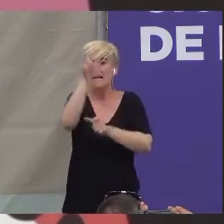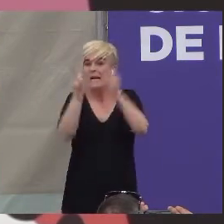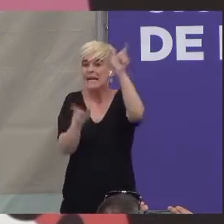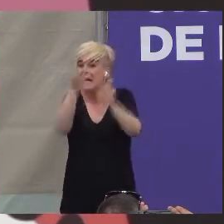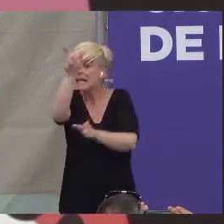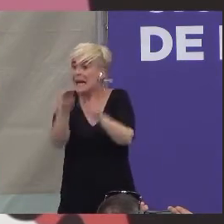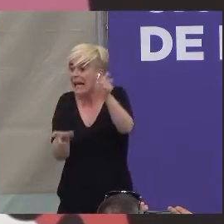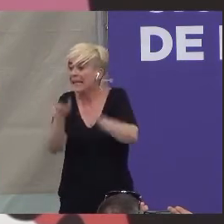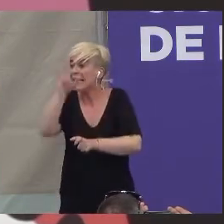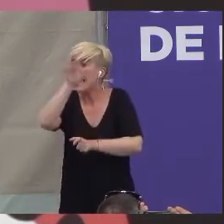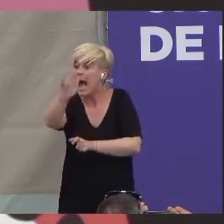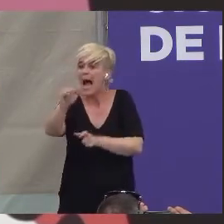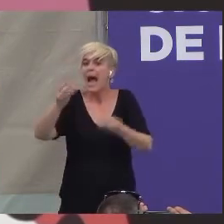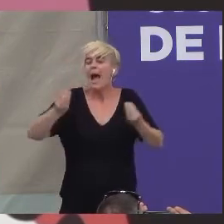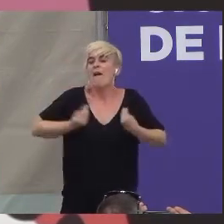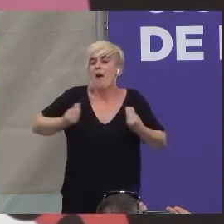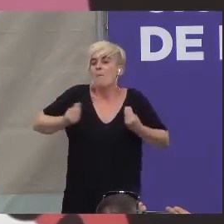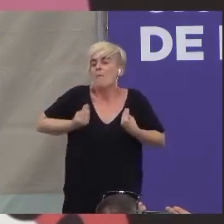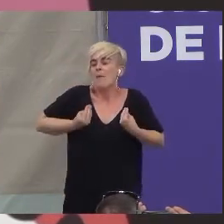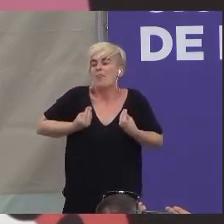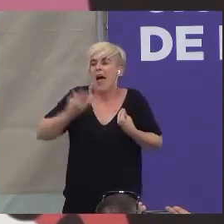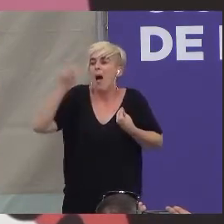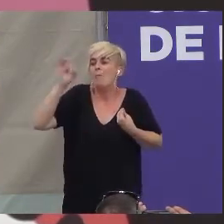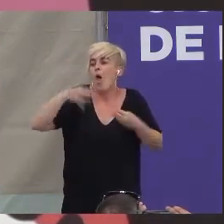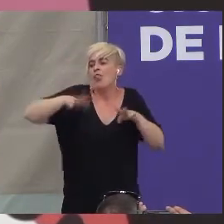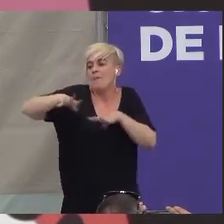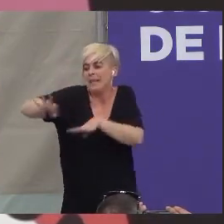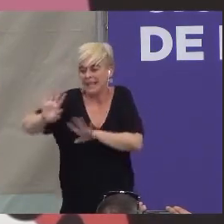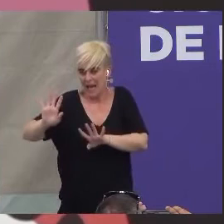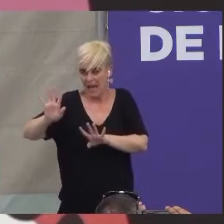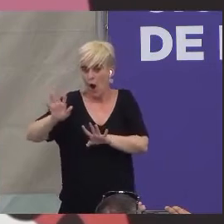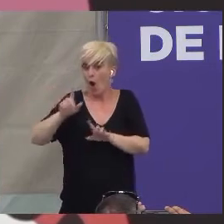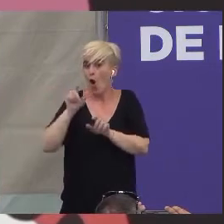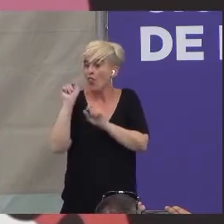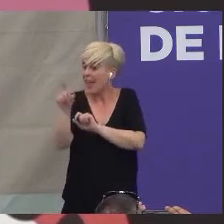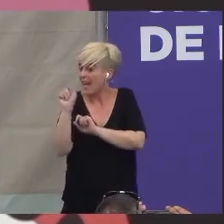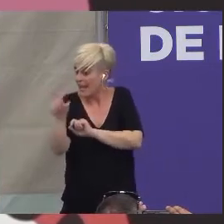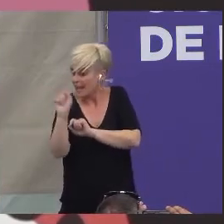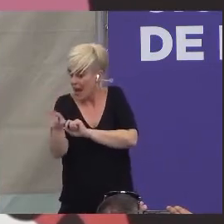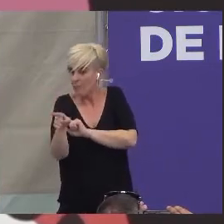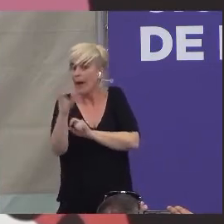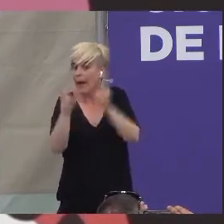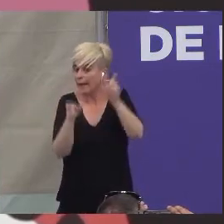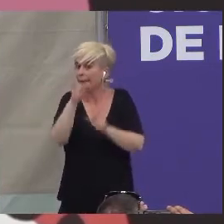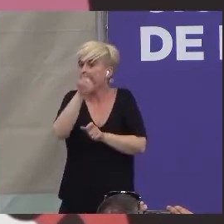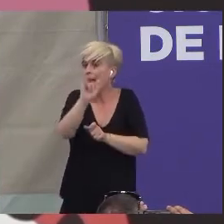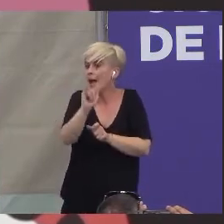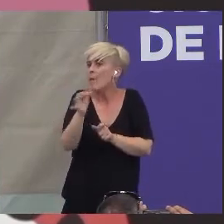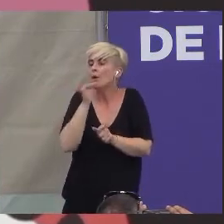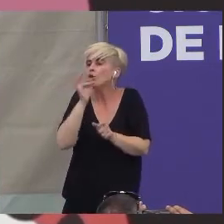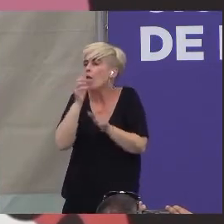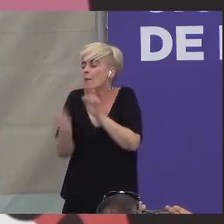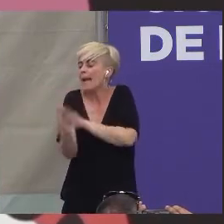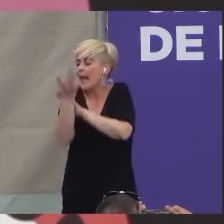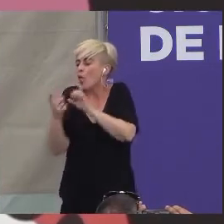hi ha vida podemita, com diu algun company, on hi ha gent que està dins dels telegrams, però que encara no han format